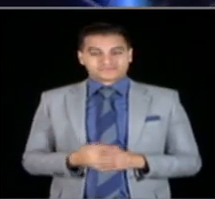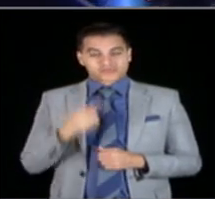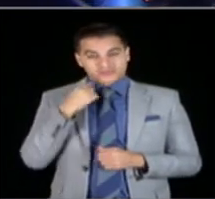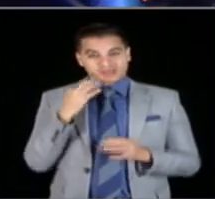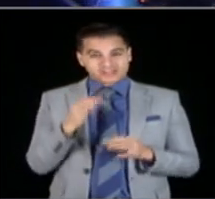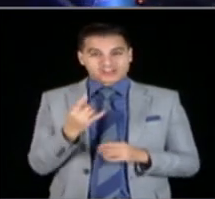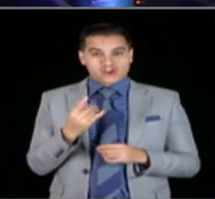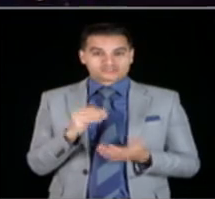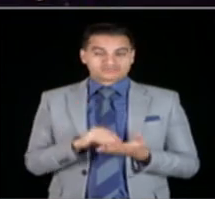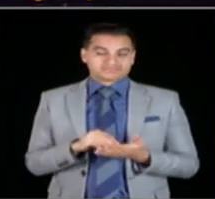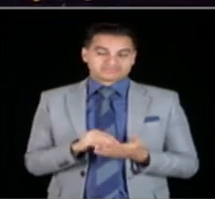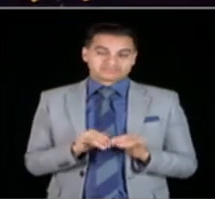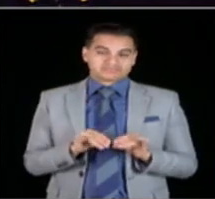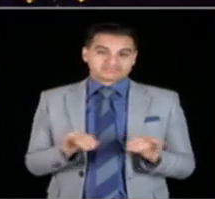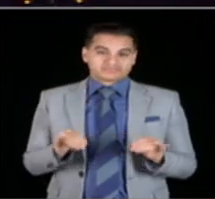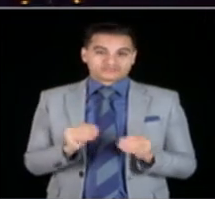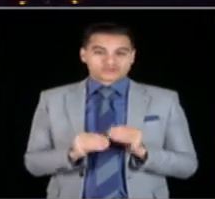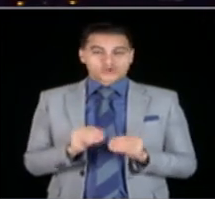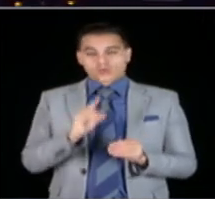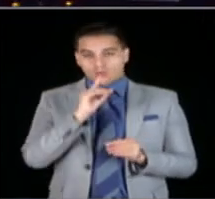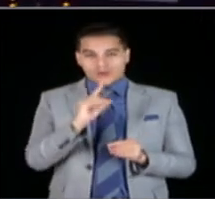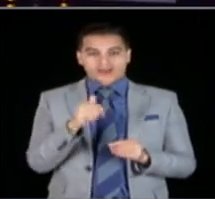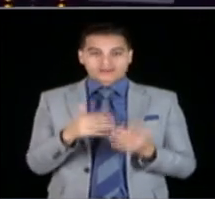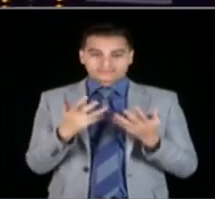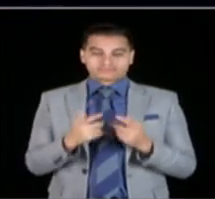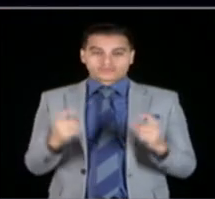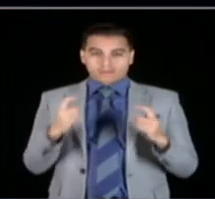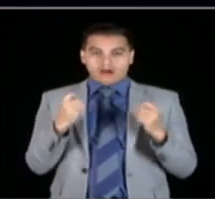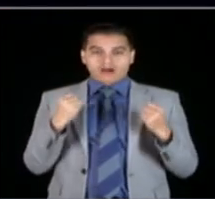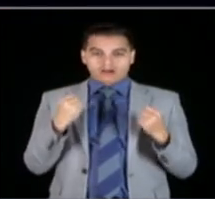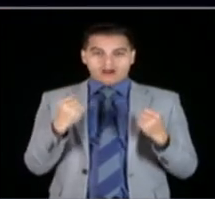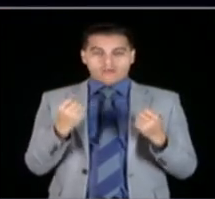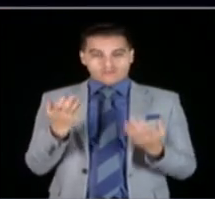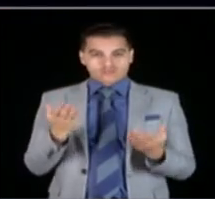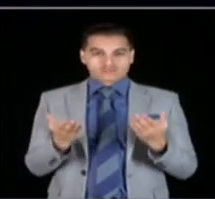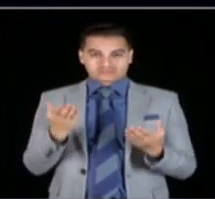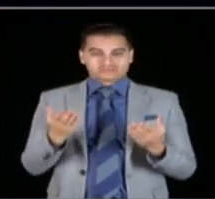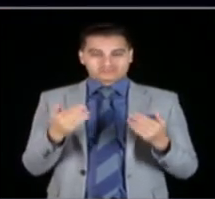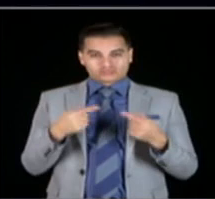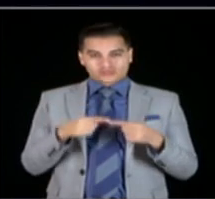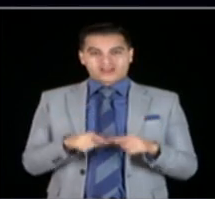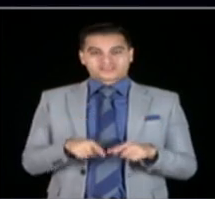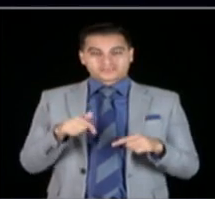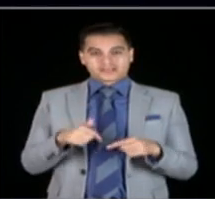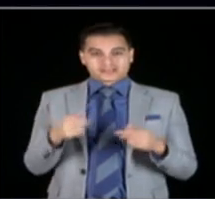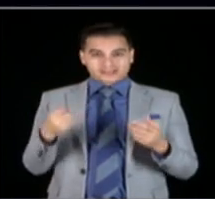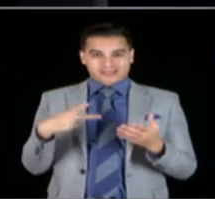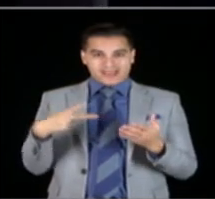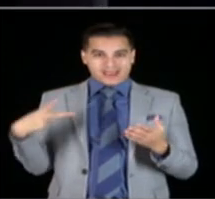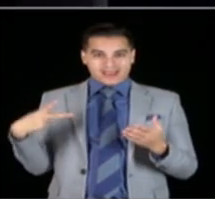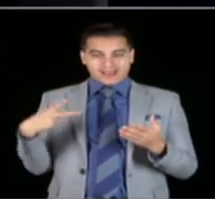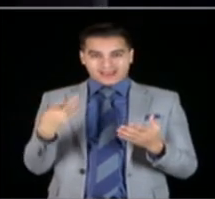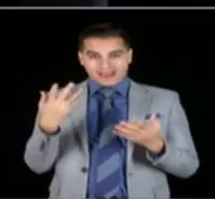خسارة العشر نقط دول، ولكن هي مباراة قوية ومتكافئة. النتيجة في نهاية الفقرة: